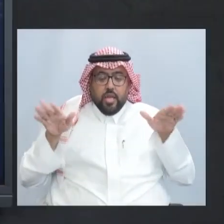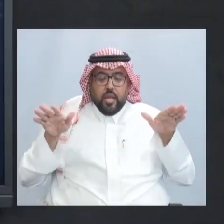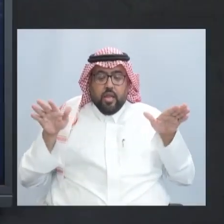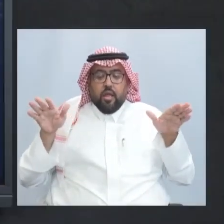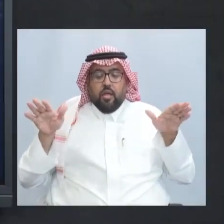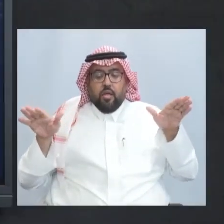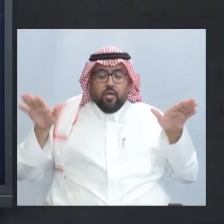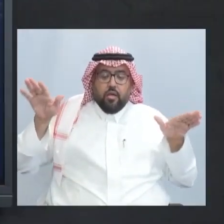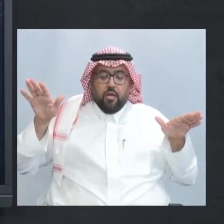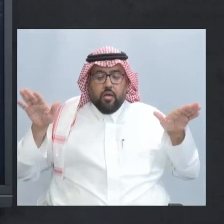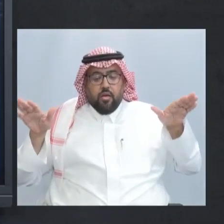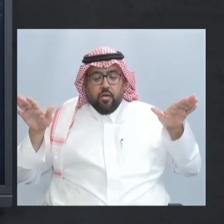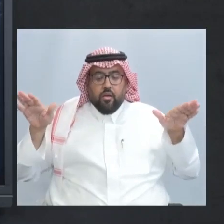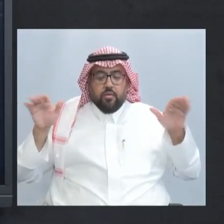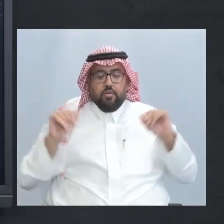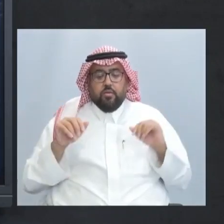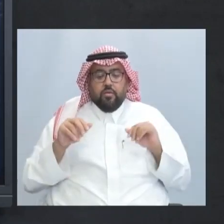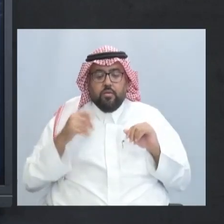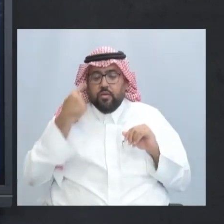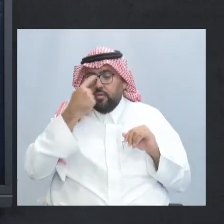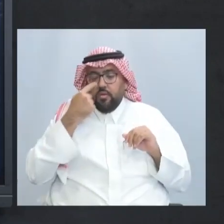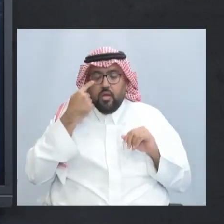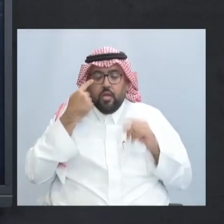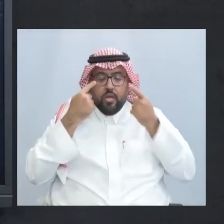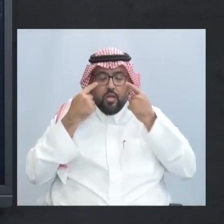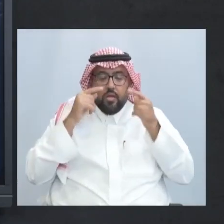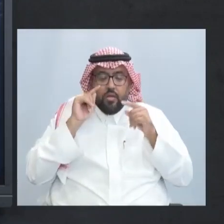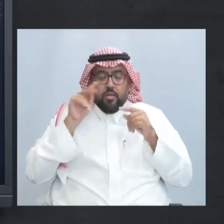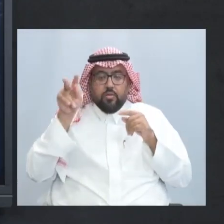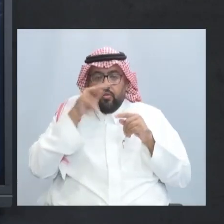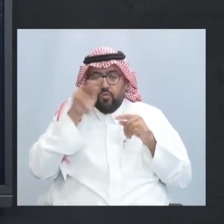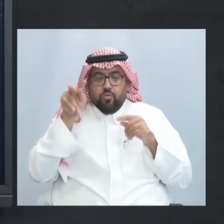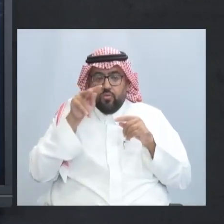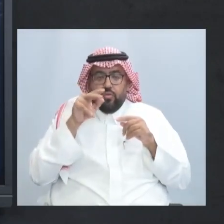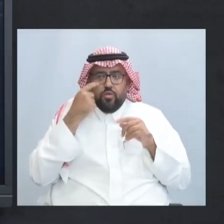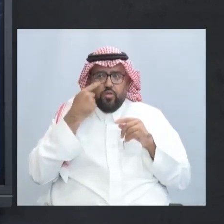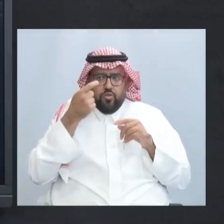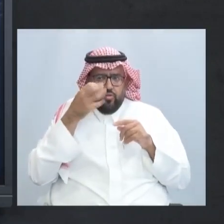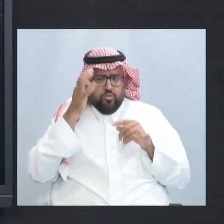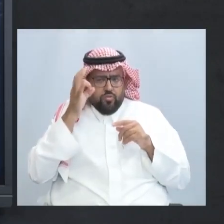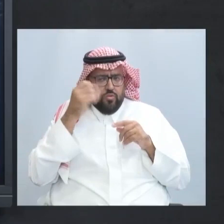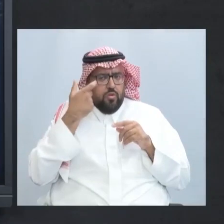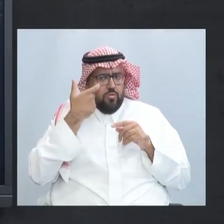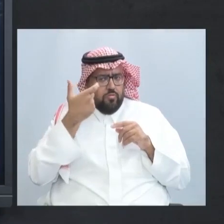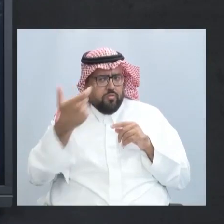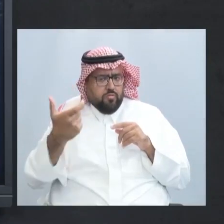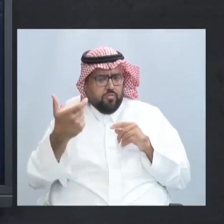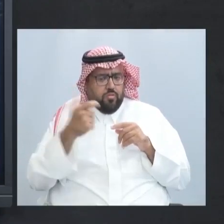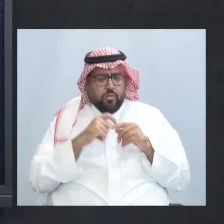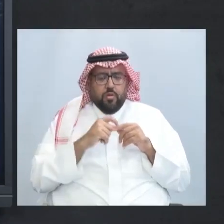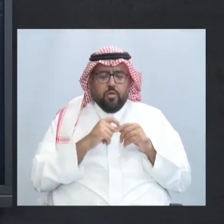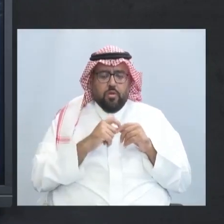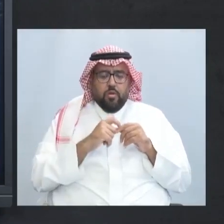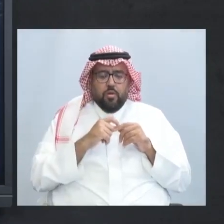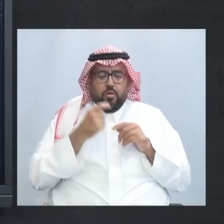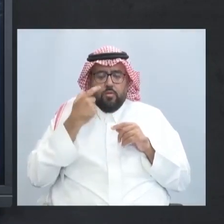الى عمليه الاتزان الجزء البصري ينسق المعلومات البصريه والبصر صفه حاده منصفات الحاده الحواس الحاده